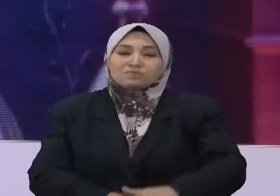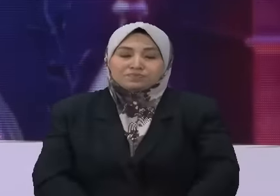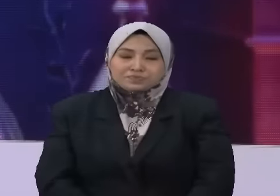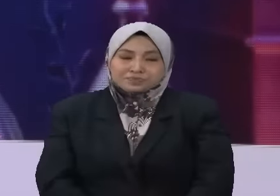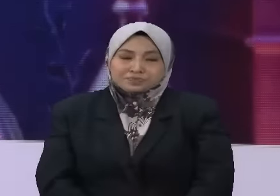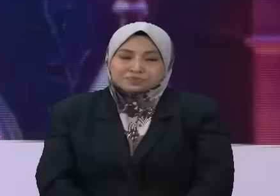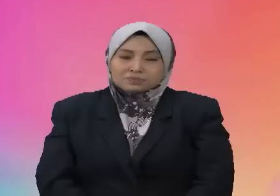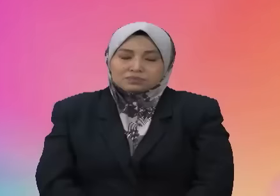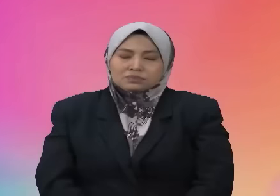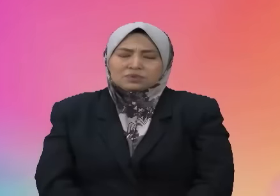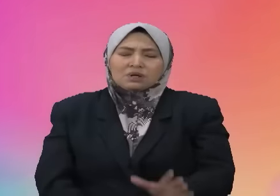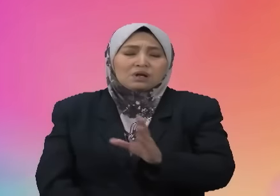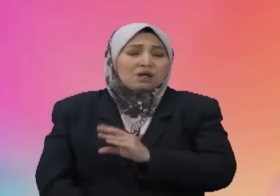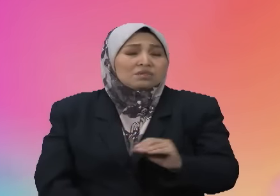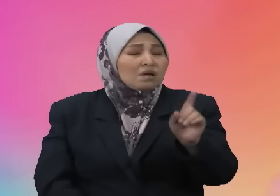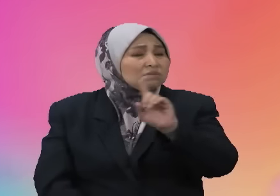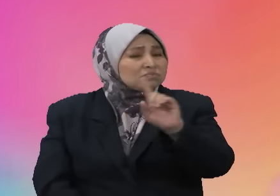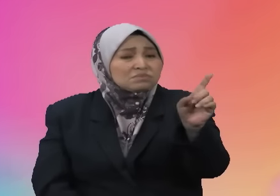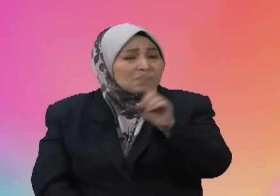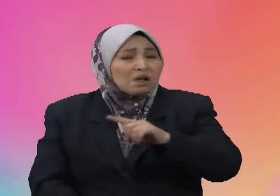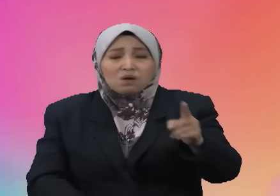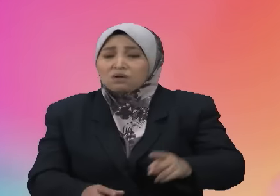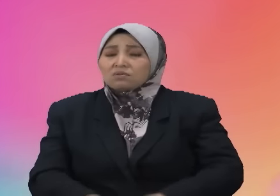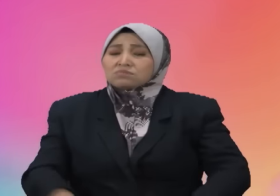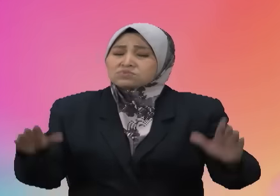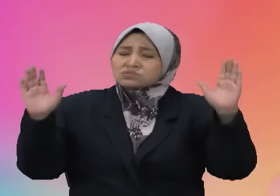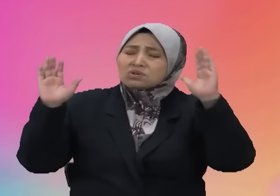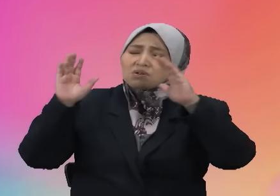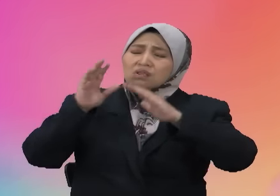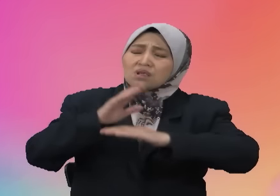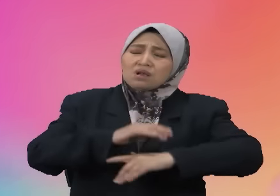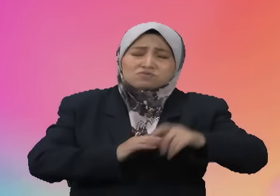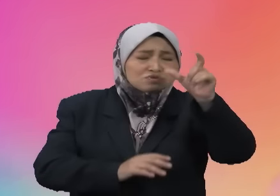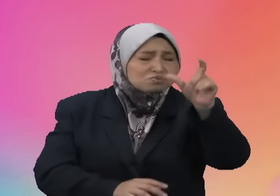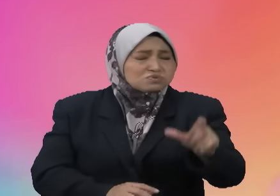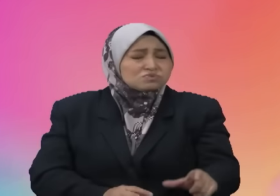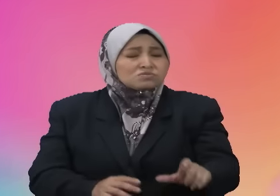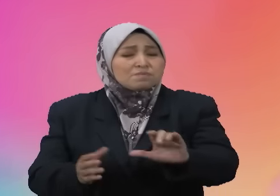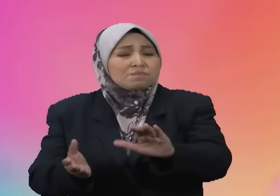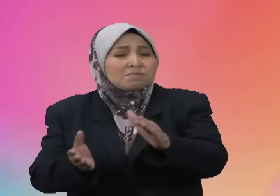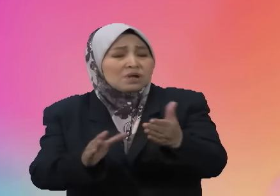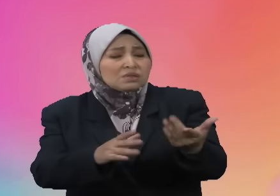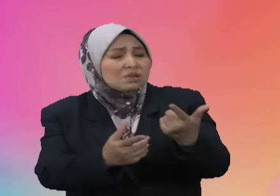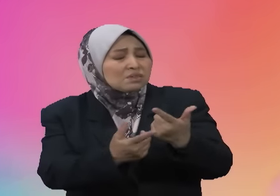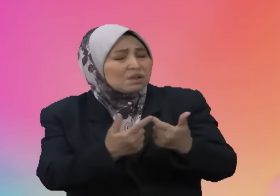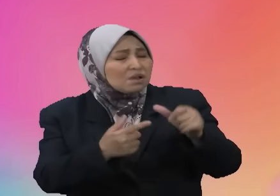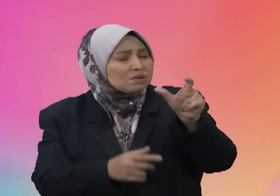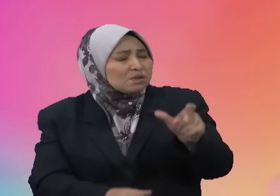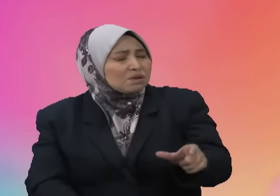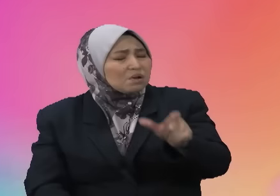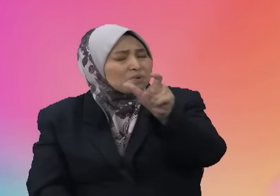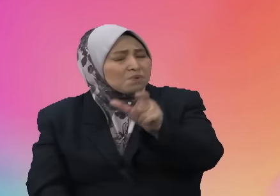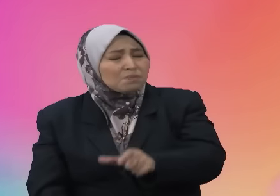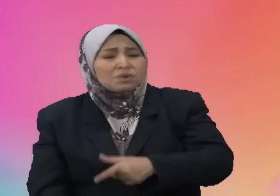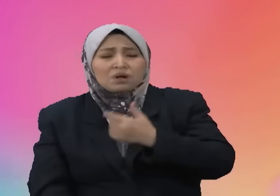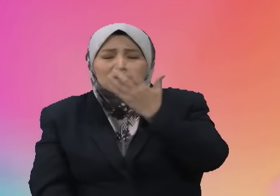auzubillahiminasyaitanirrajim wala tusallli ala ahadim minhum